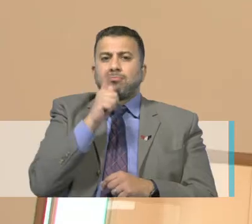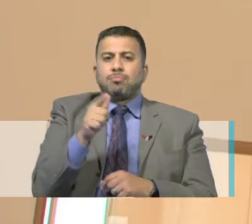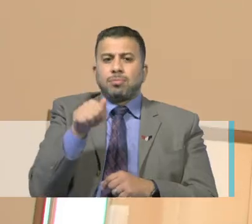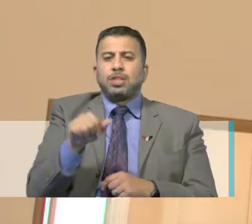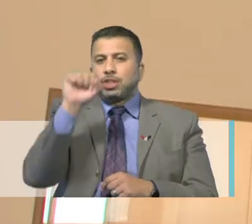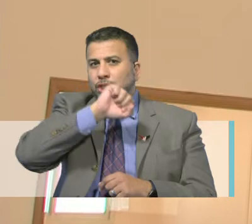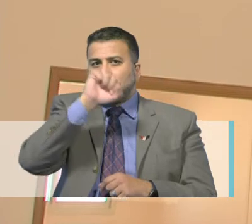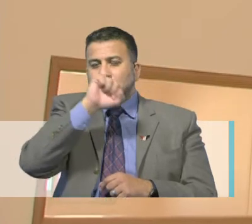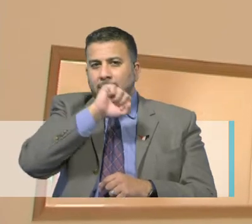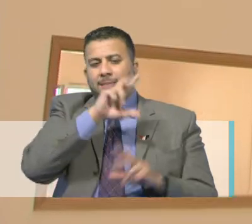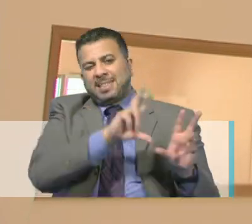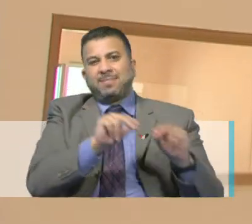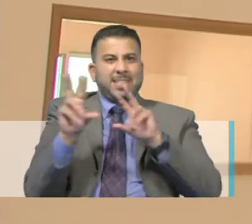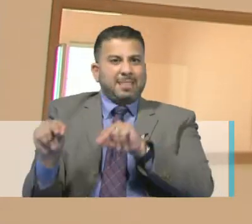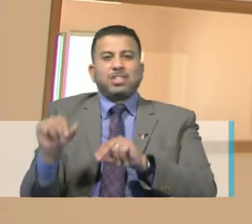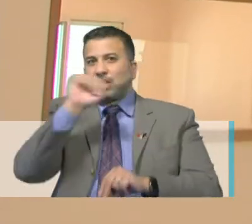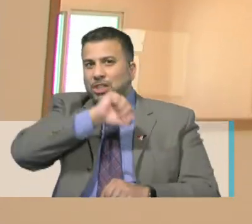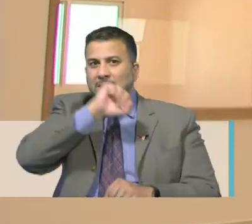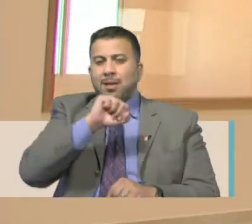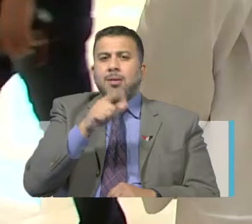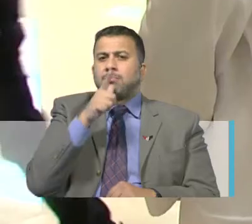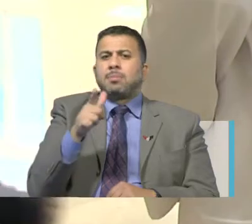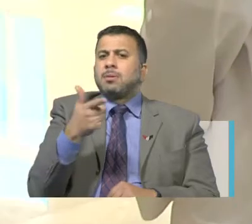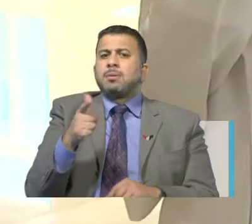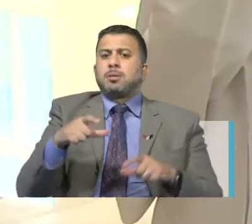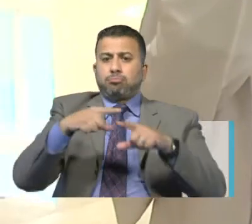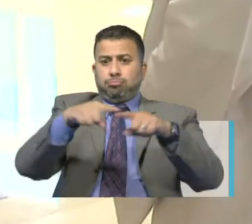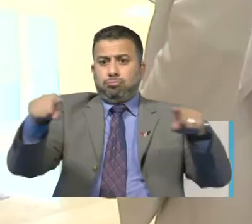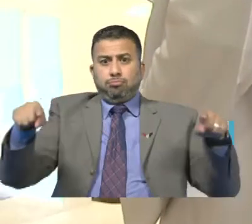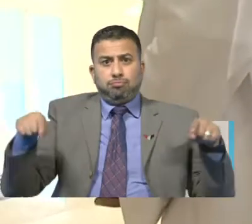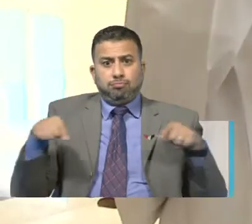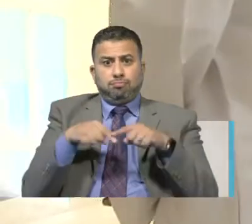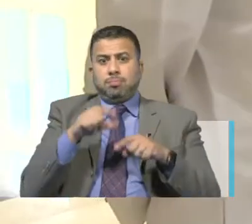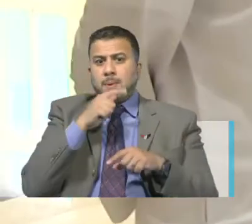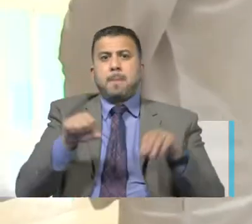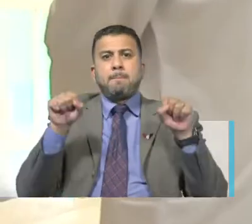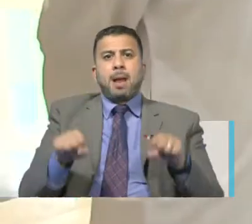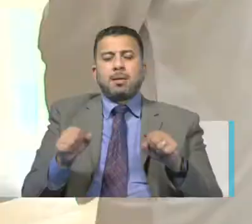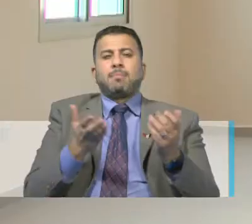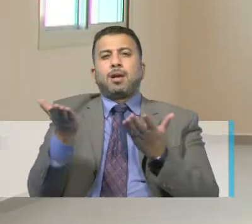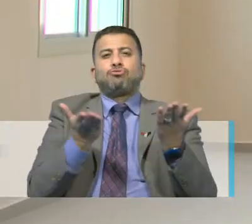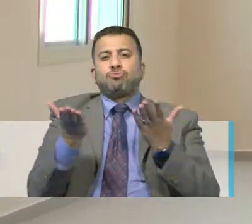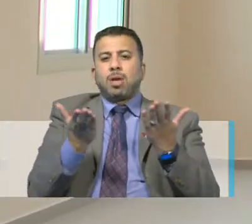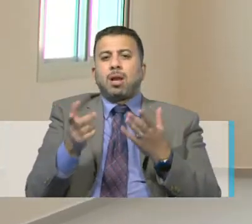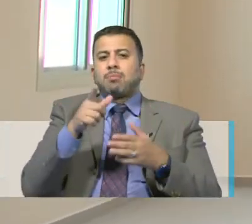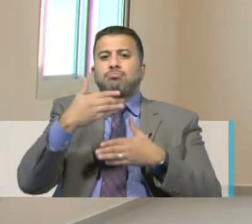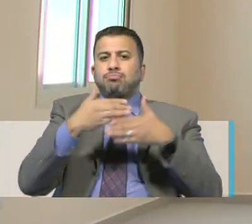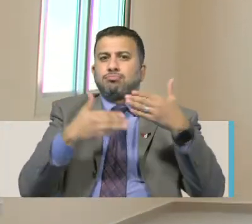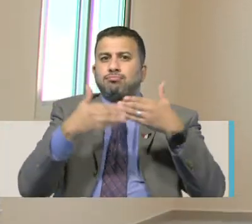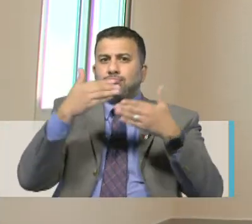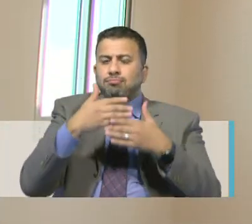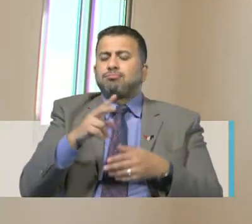مدينة الشارقة. ويتضمن مجلس الضاحية صالات رئيسة ومكاتب إدارية ومرافق